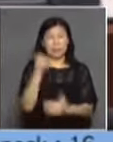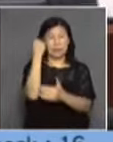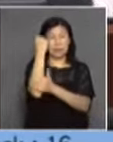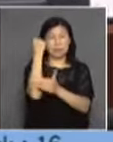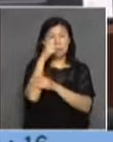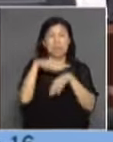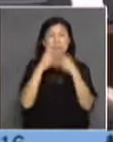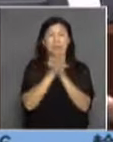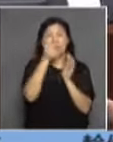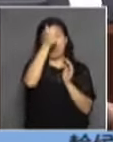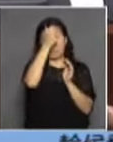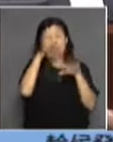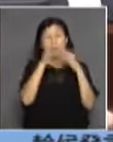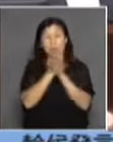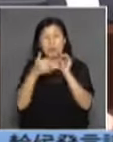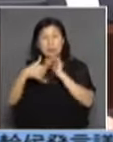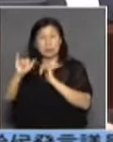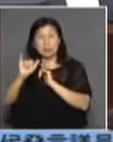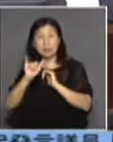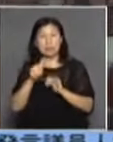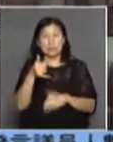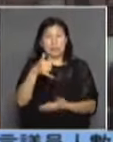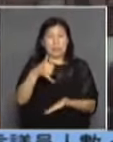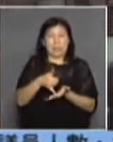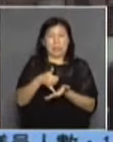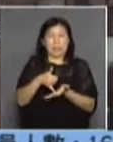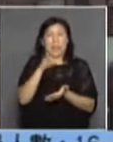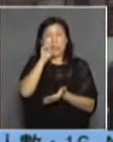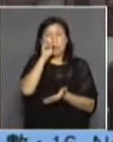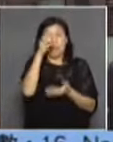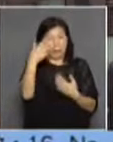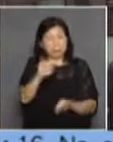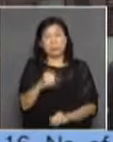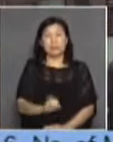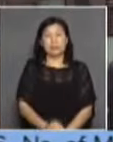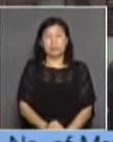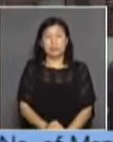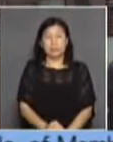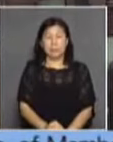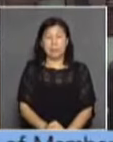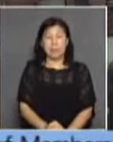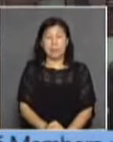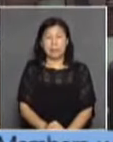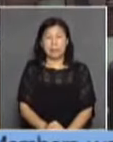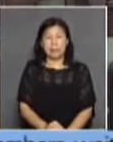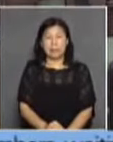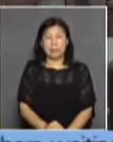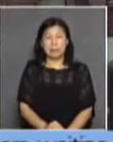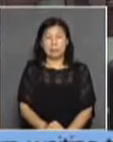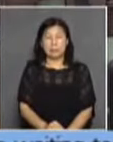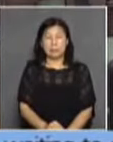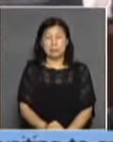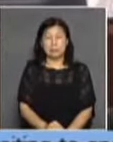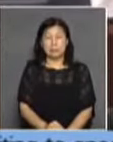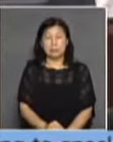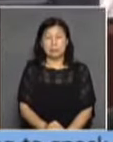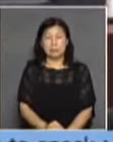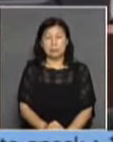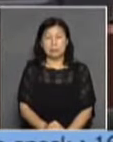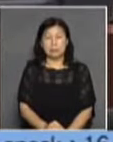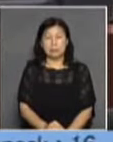啲議員出晒去，因為佢自知道冇得問㗎嘛。OK， 好啦，嗱，我其實即係